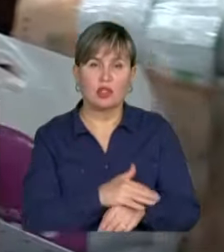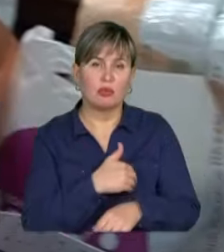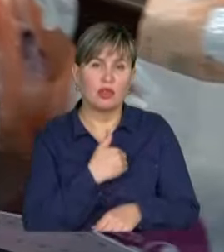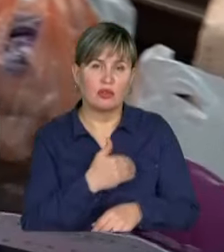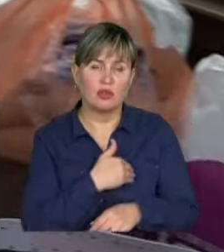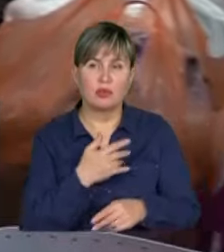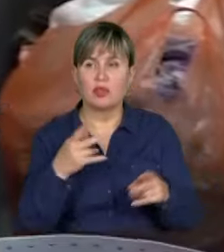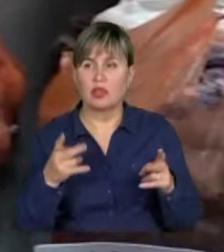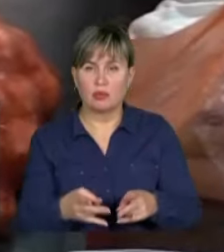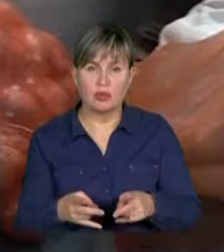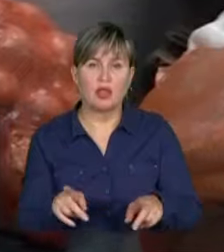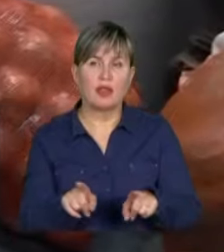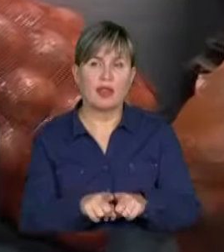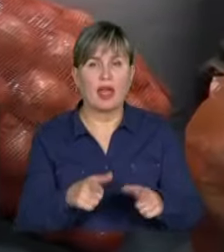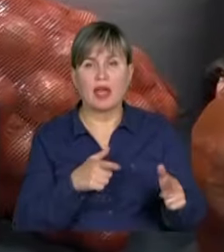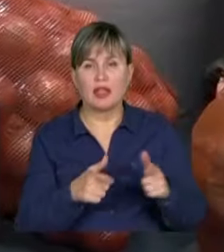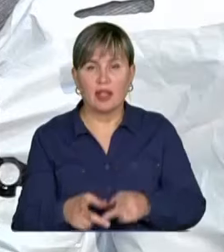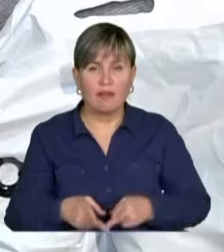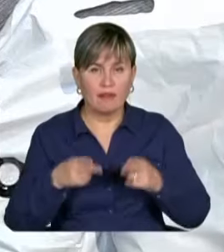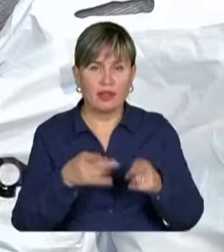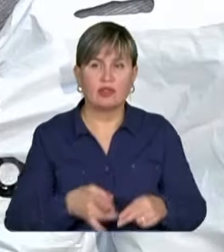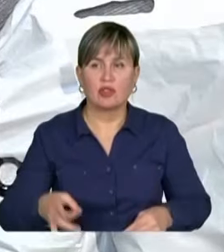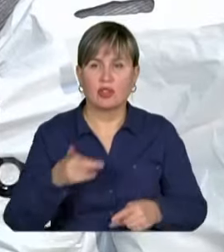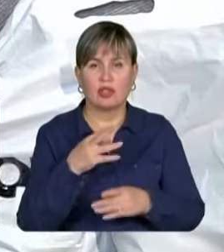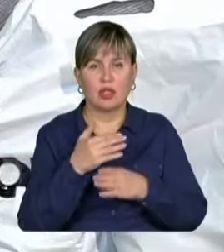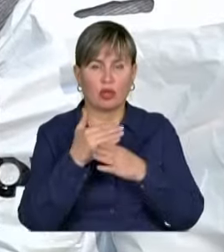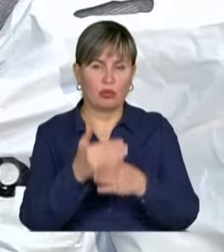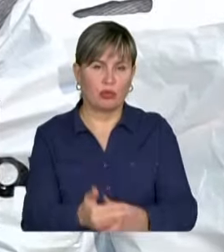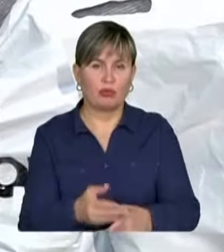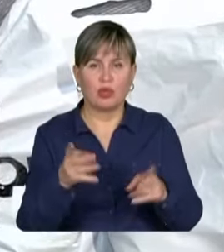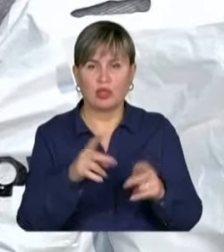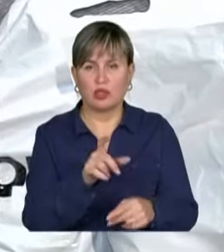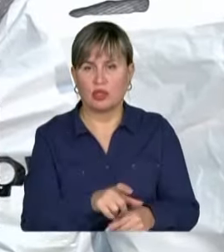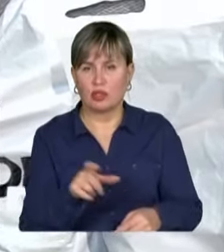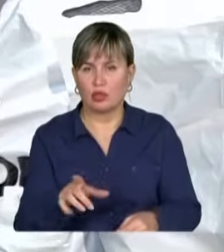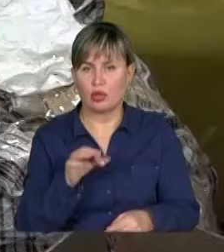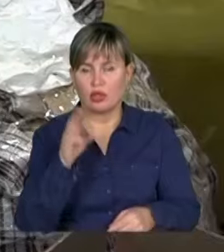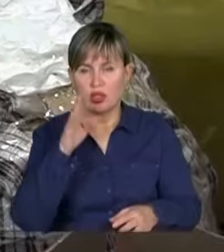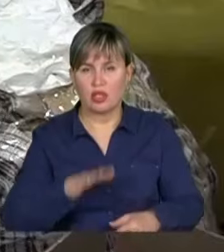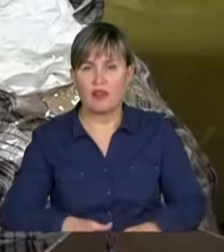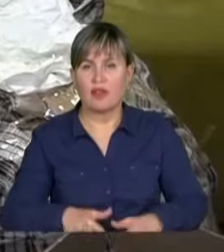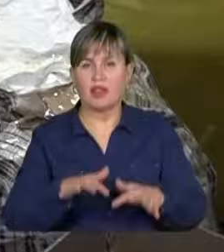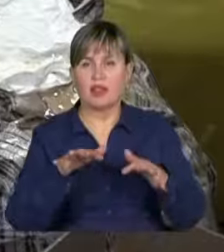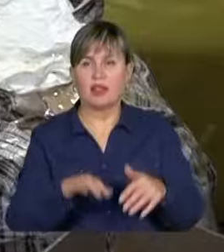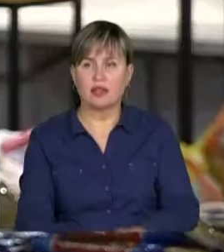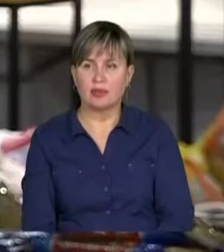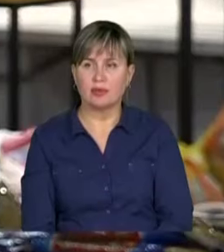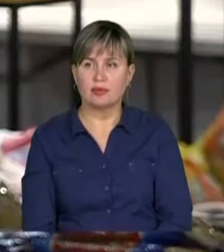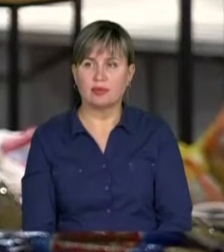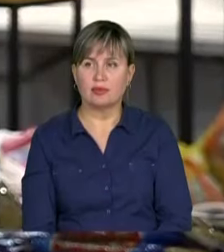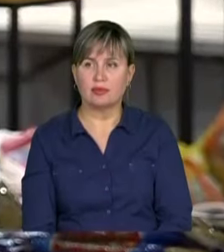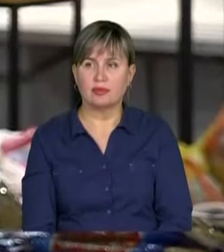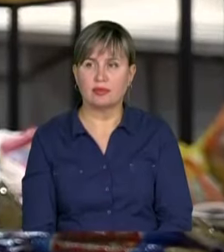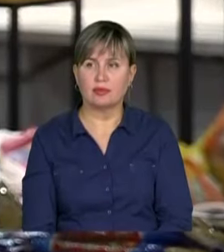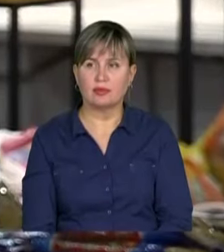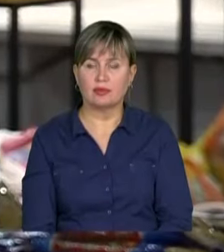При необходимости они также готовы выехать в регионы для оказания помощи пострадавшим от наводнений. Штаб у